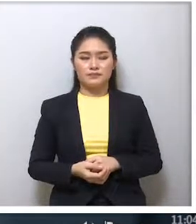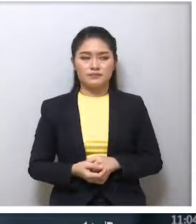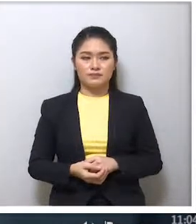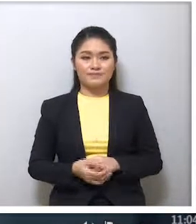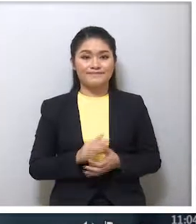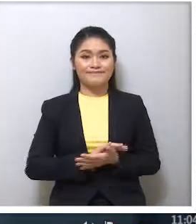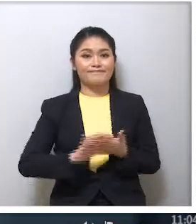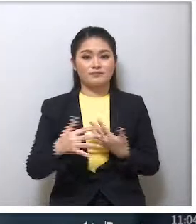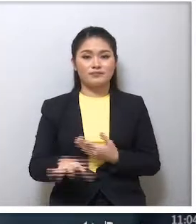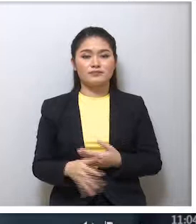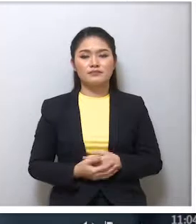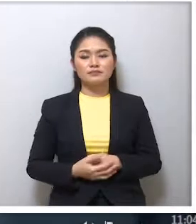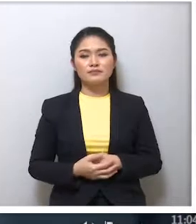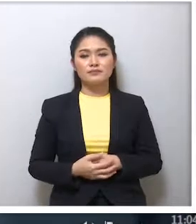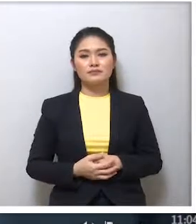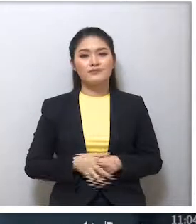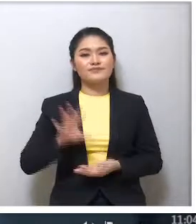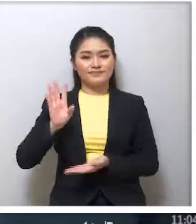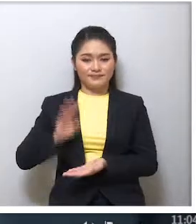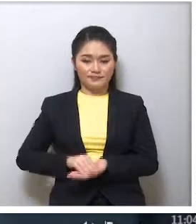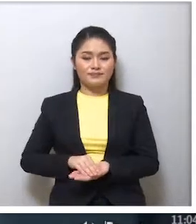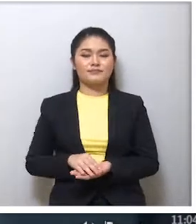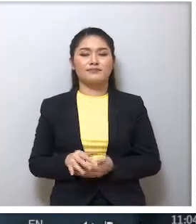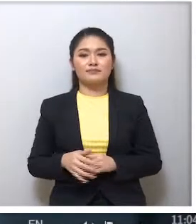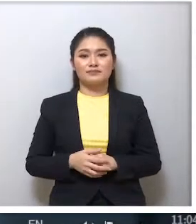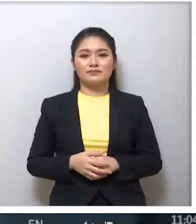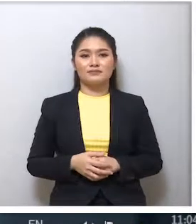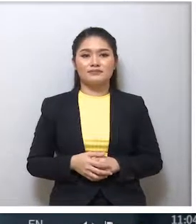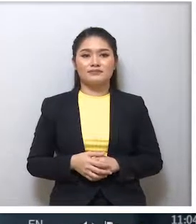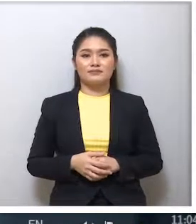ครับเสร็จแล้วก็กดเซฟ